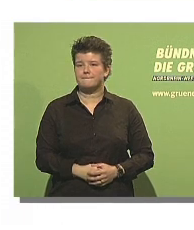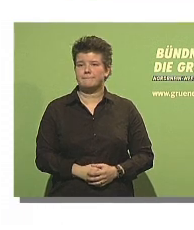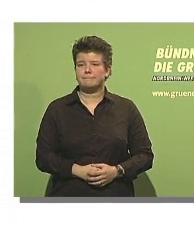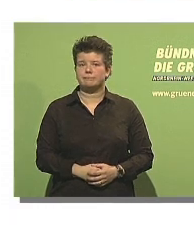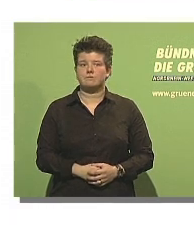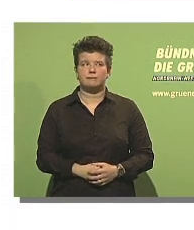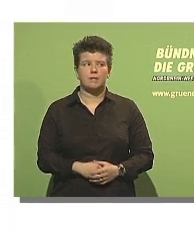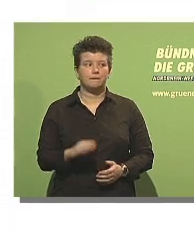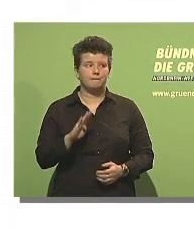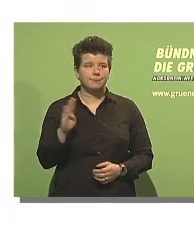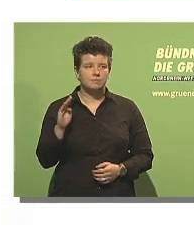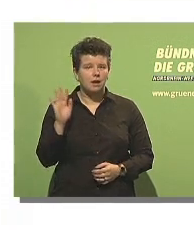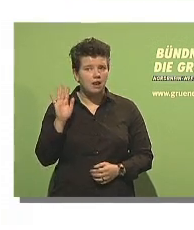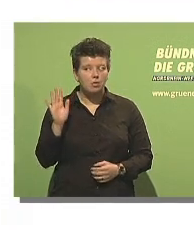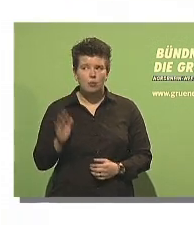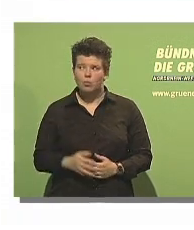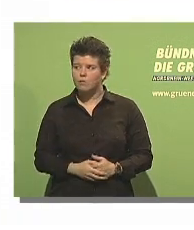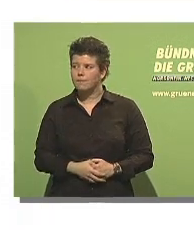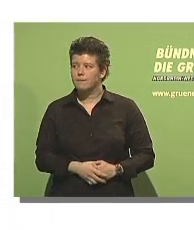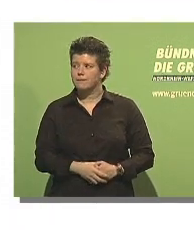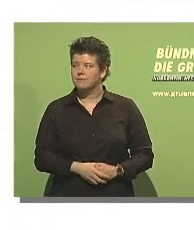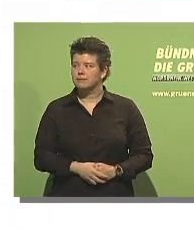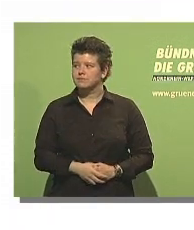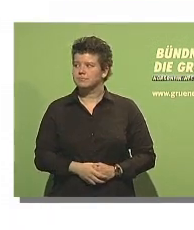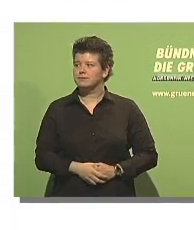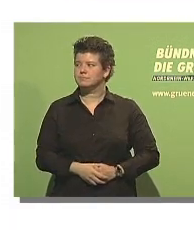Britta, hallo.